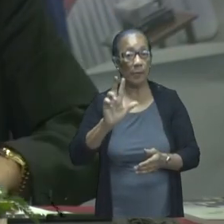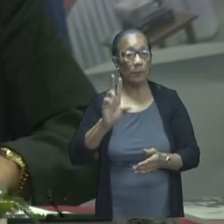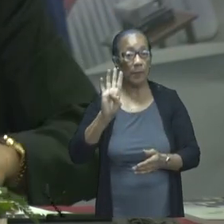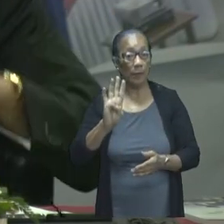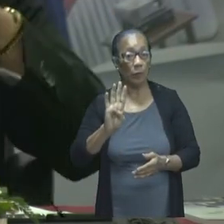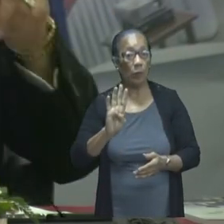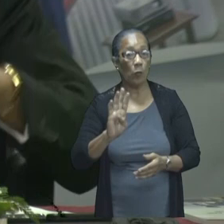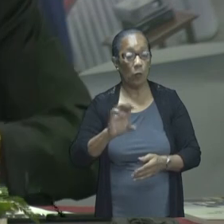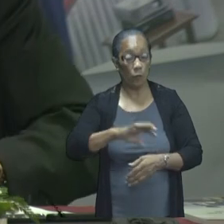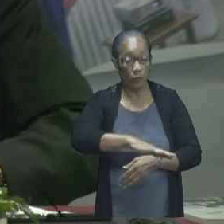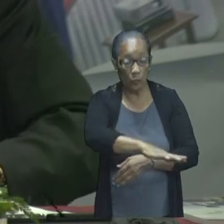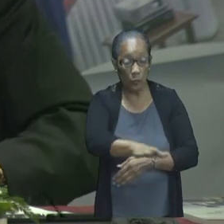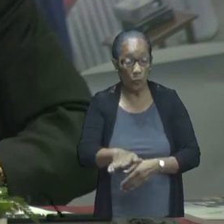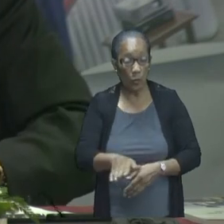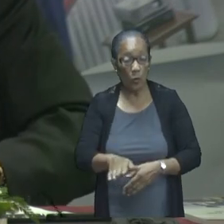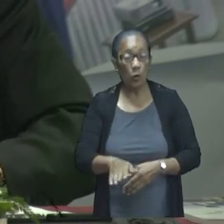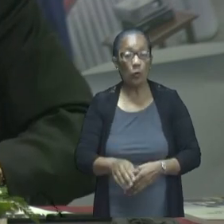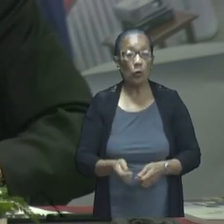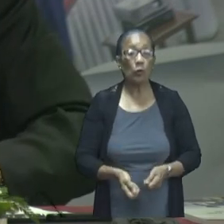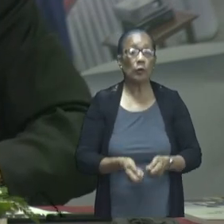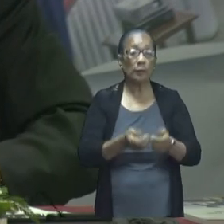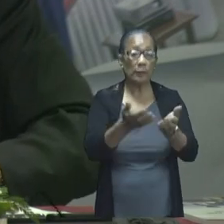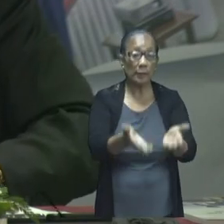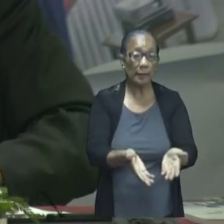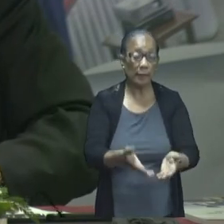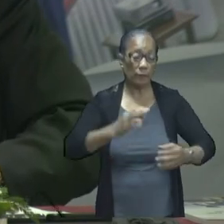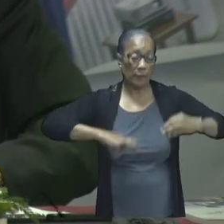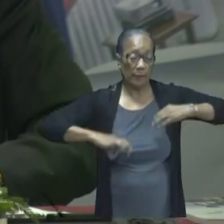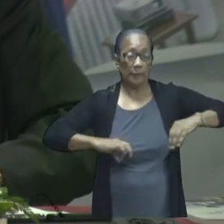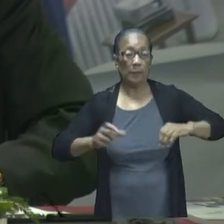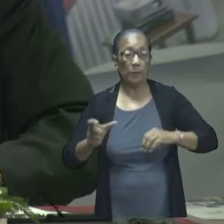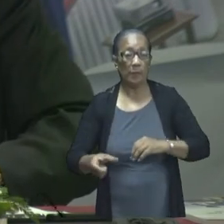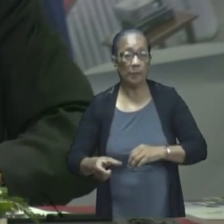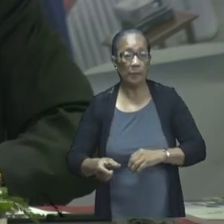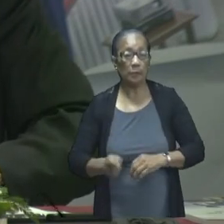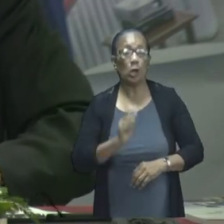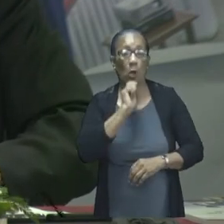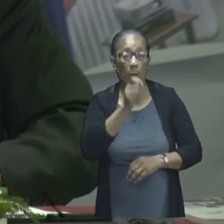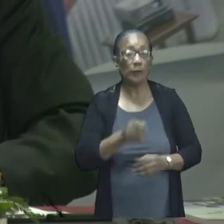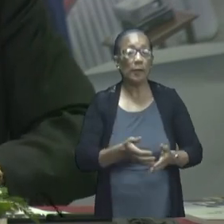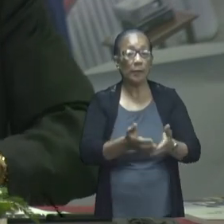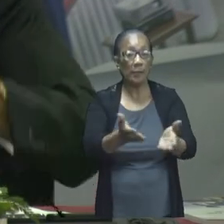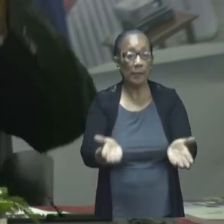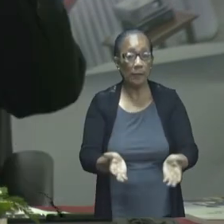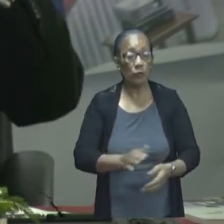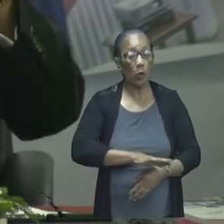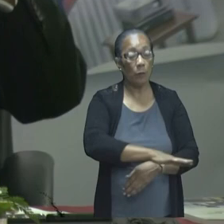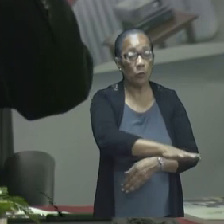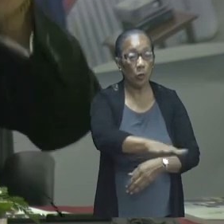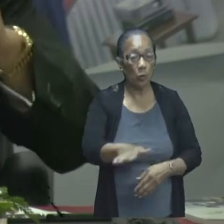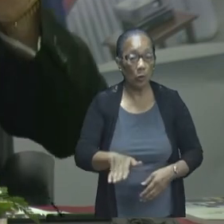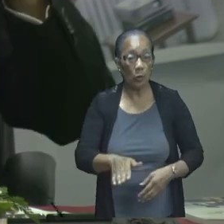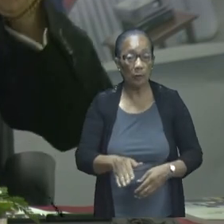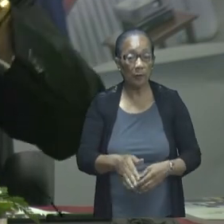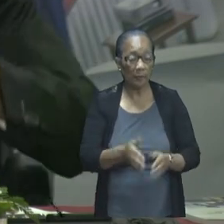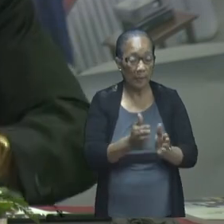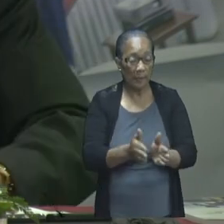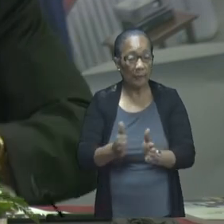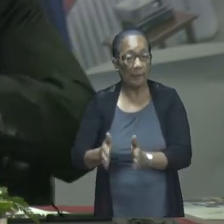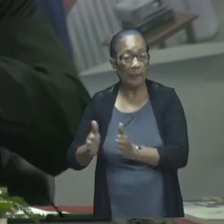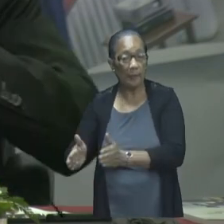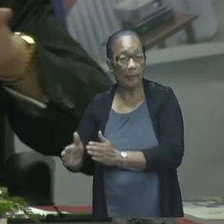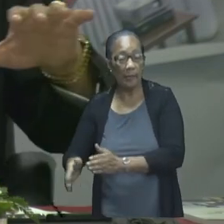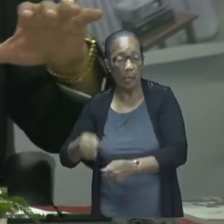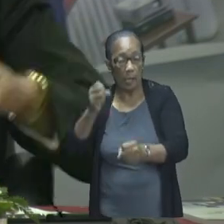door menige ronde en dan min a steeds opdracht gaat om al die zich op ronde te gaan indelen in bal kavels waar de 500 vierkante